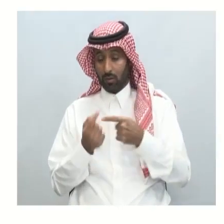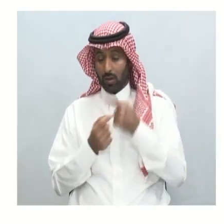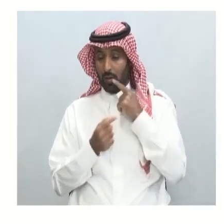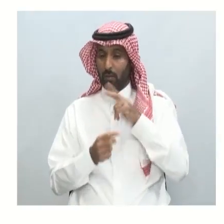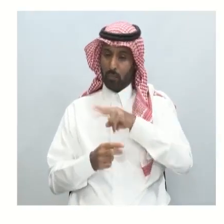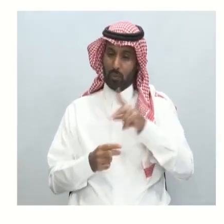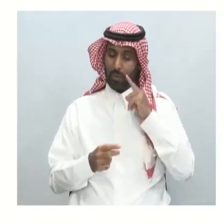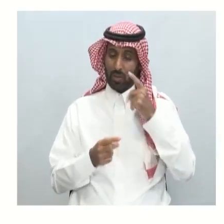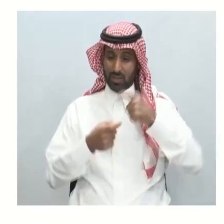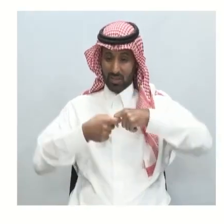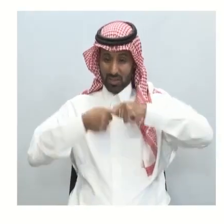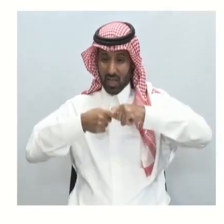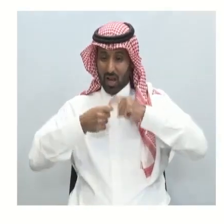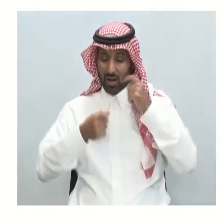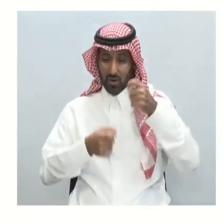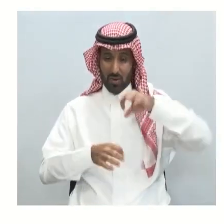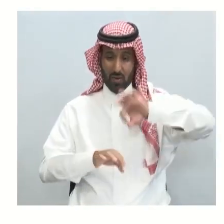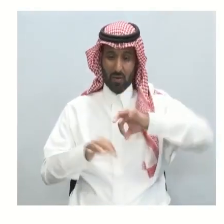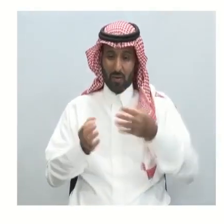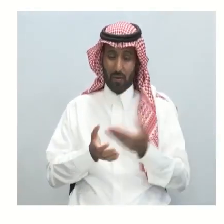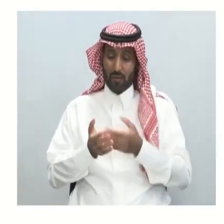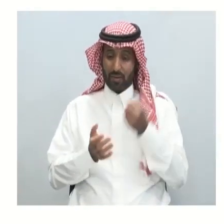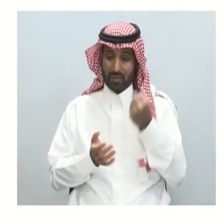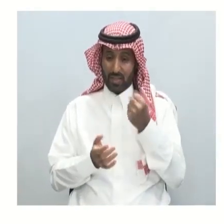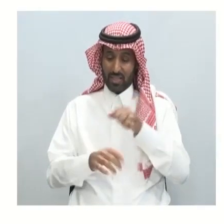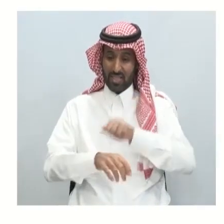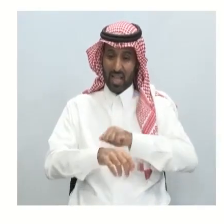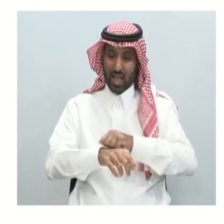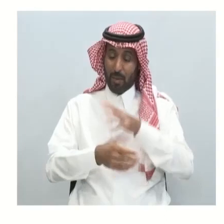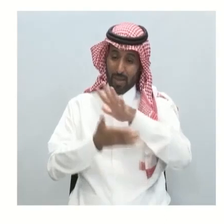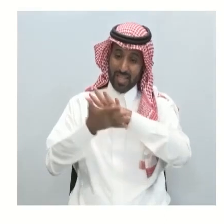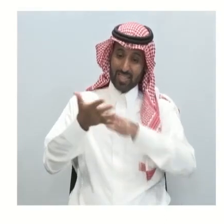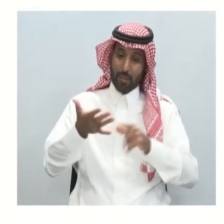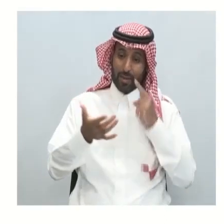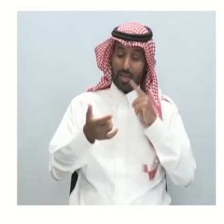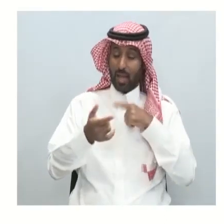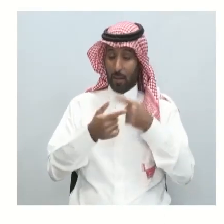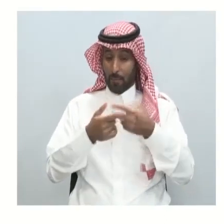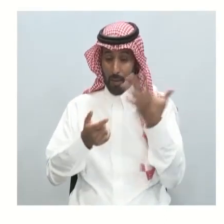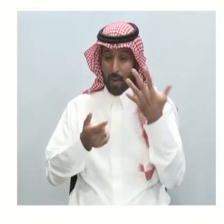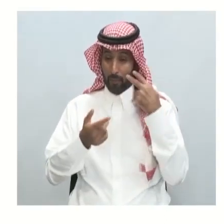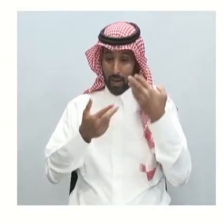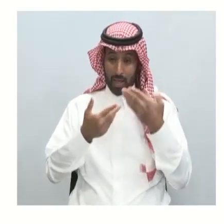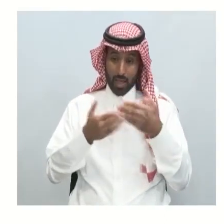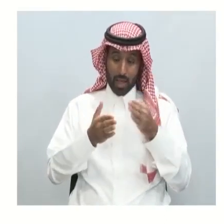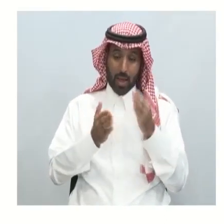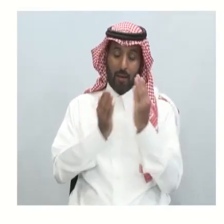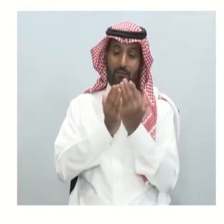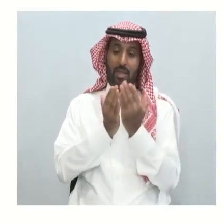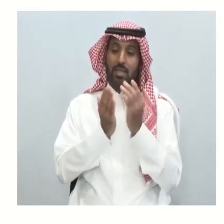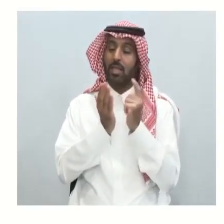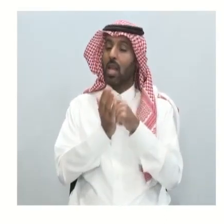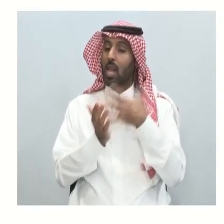خواص المركبات التساهميه والمواد الصلبه التساهميه الشبكيه نحن في الباب الخامس في الدرس الخامس